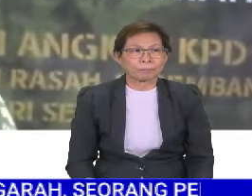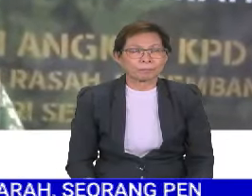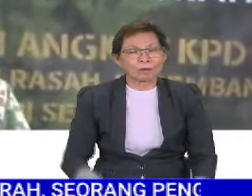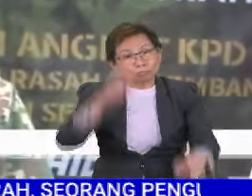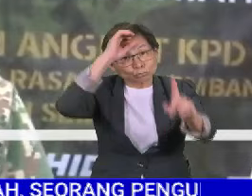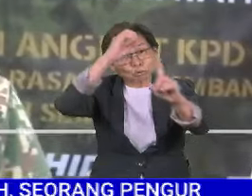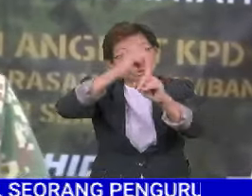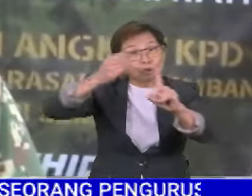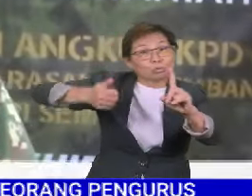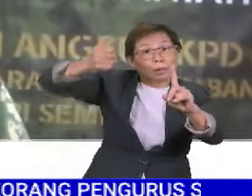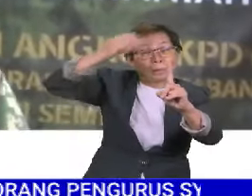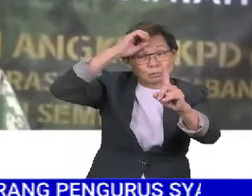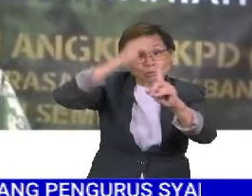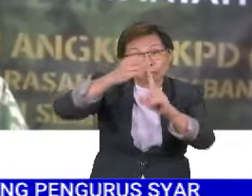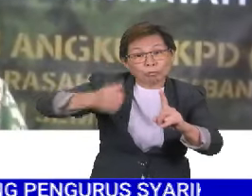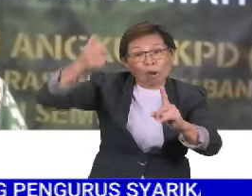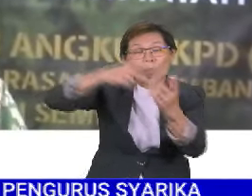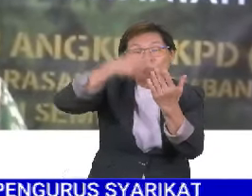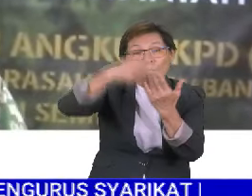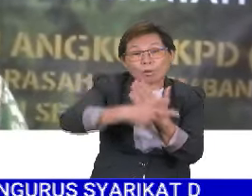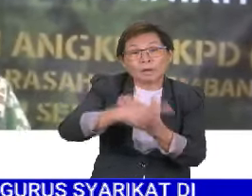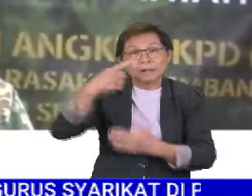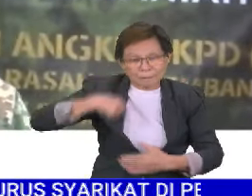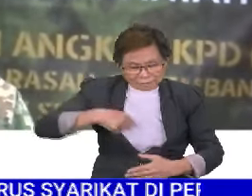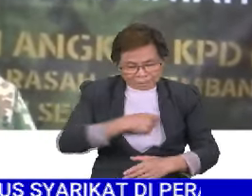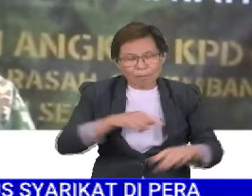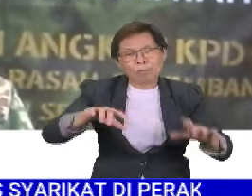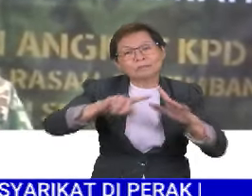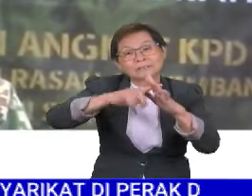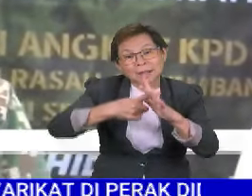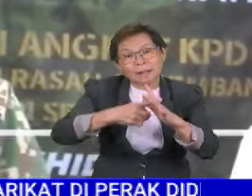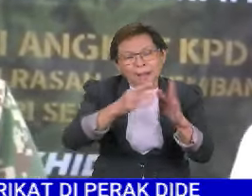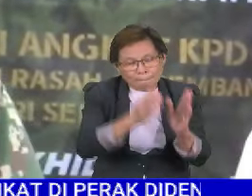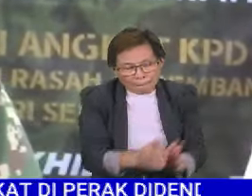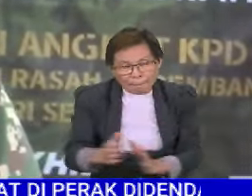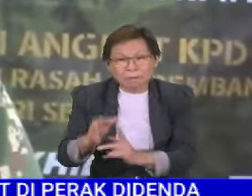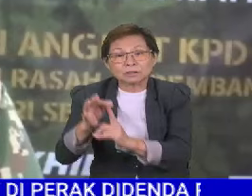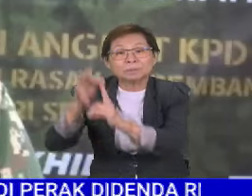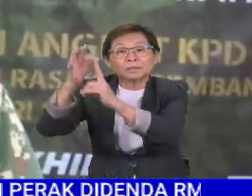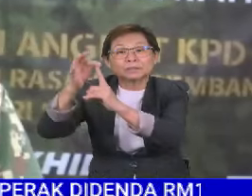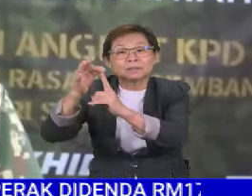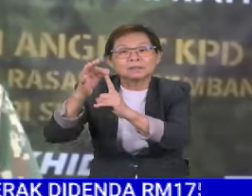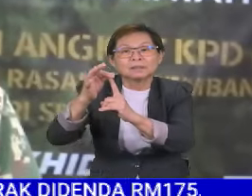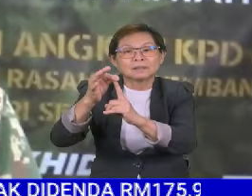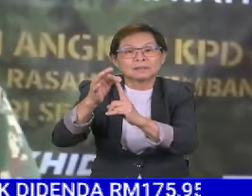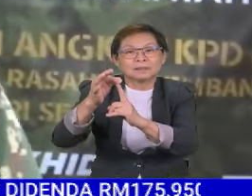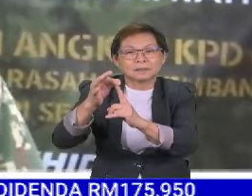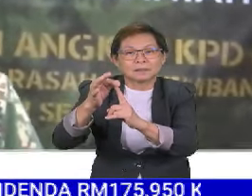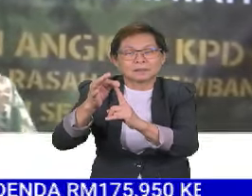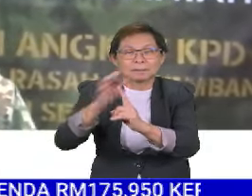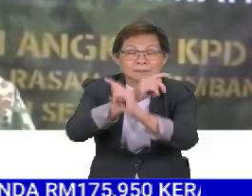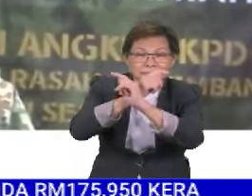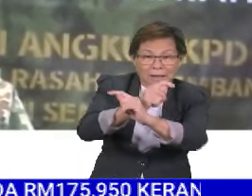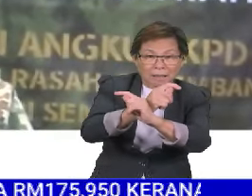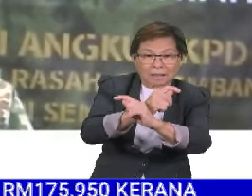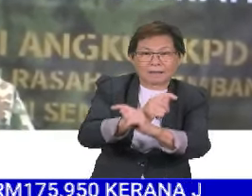Tujuan utama program ini adalah untuk kita melaksanakan pelan strategik MINDEF di Malaysia Kementerian Pertahanan dan juga tonggak kelima